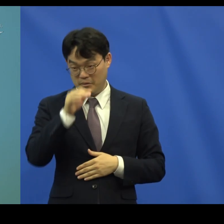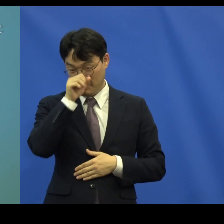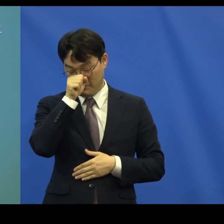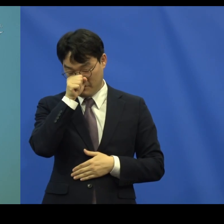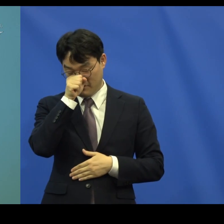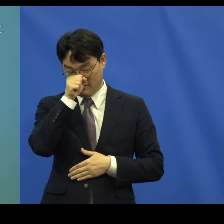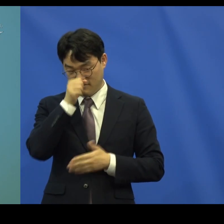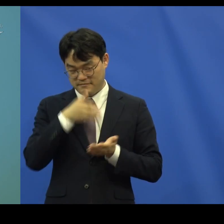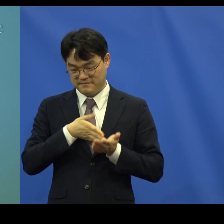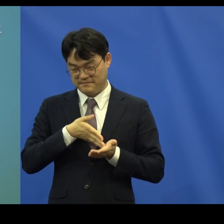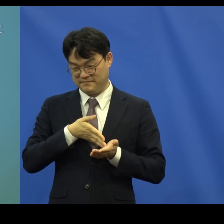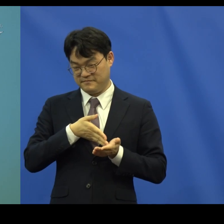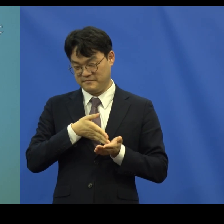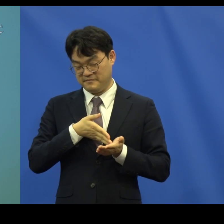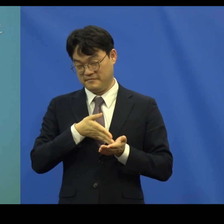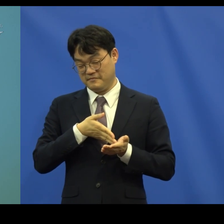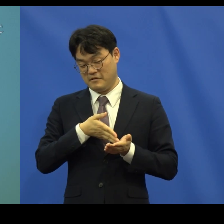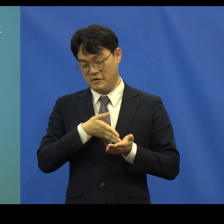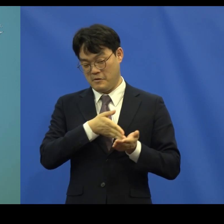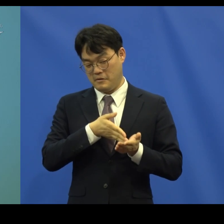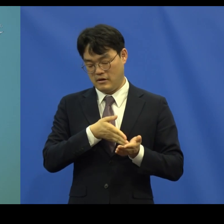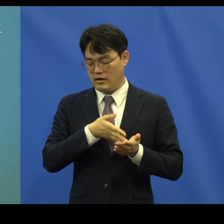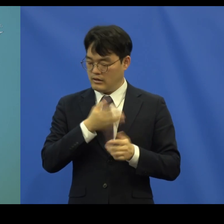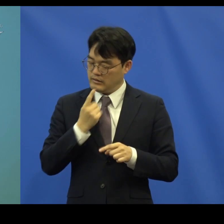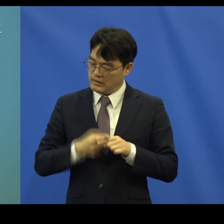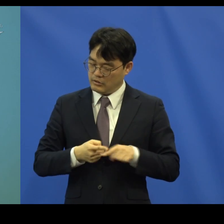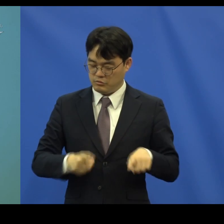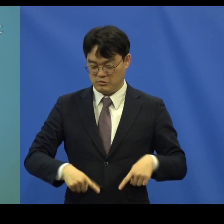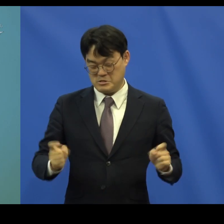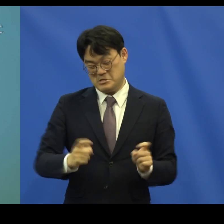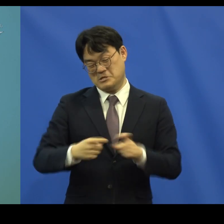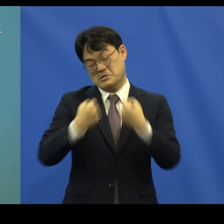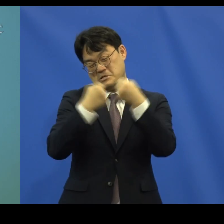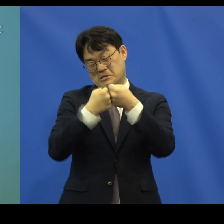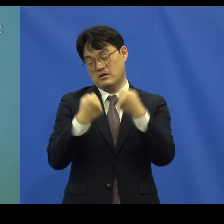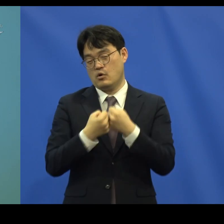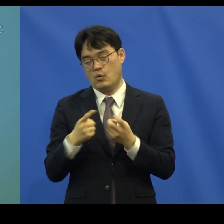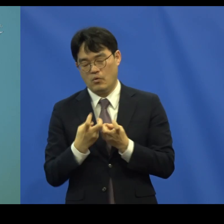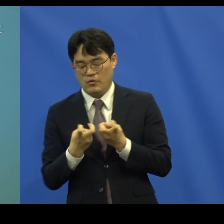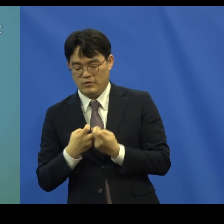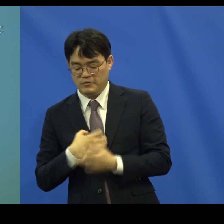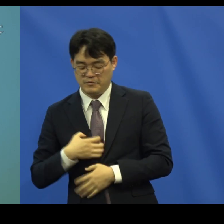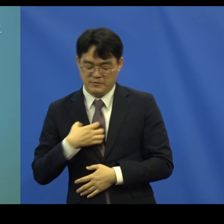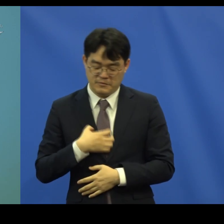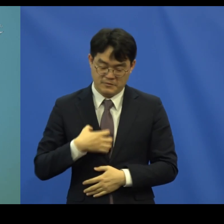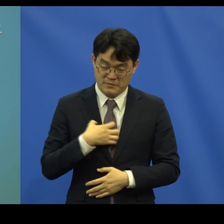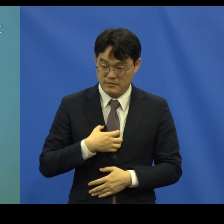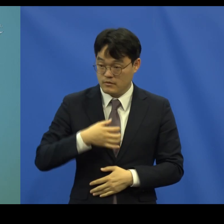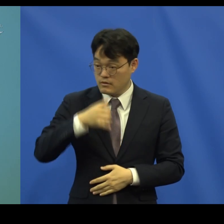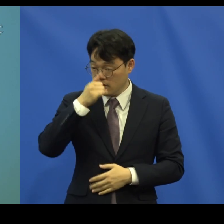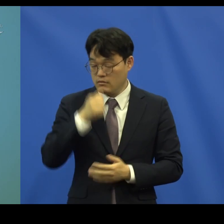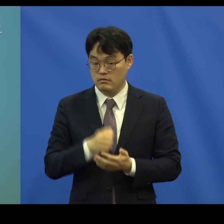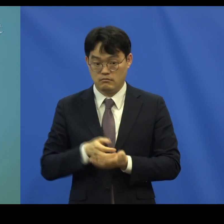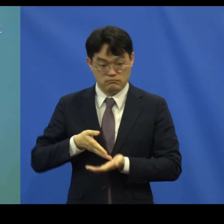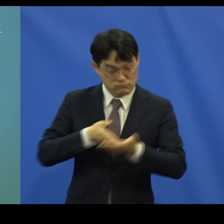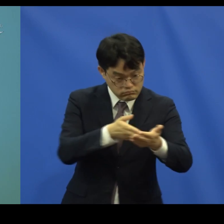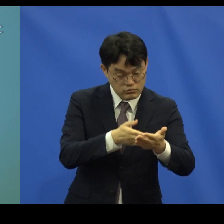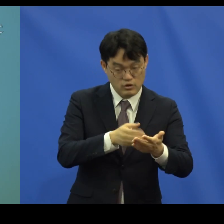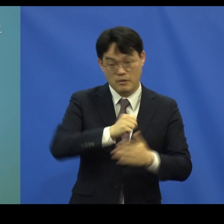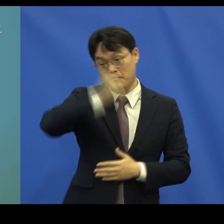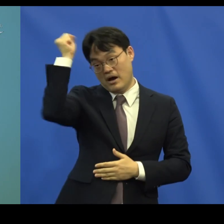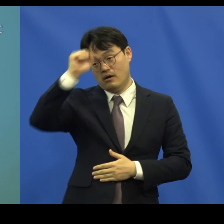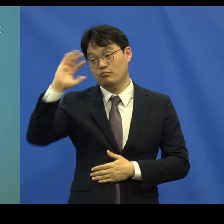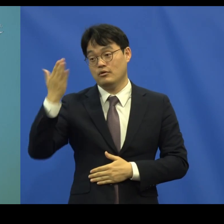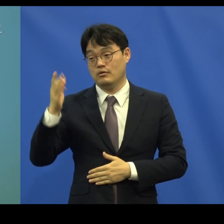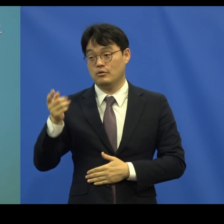좋겠다는 마음이 있어요. 근데 이거 잘못하면 위험한 거거든요. 근데 하여튼 이제 이 작은 거로 바꿨어요.